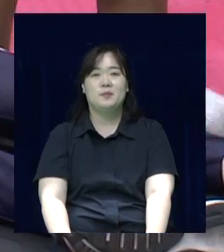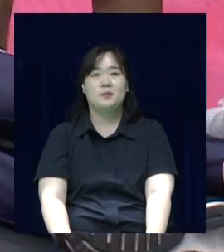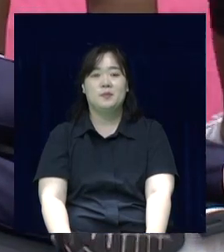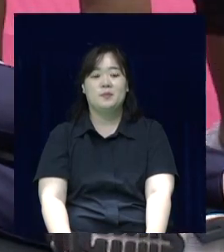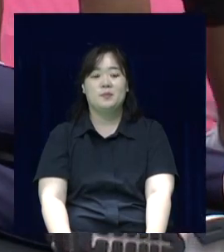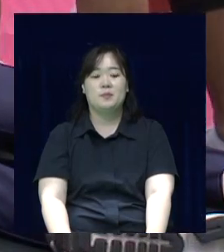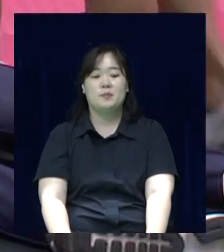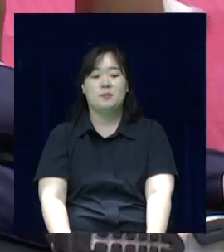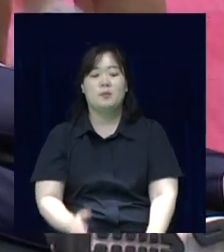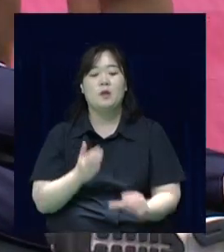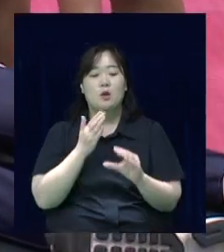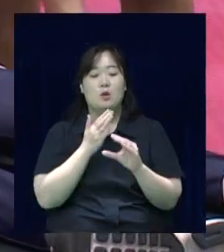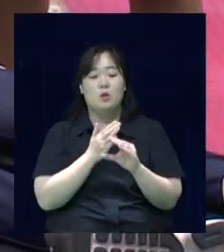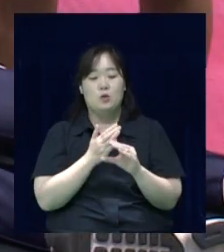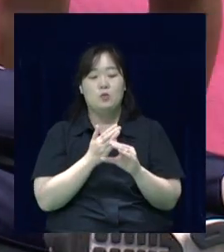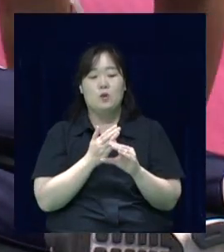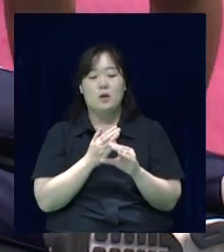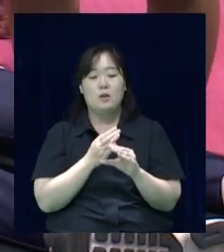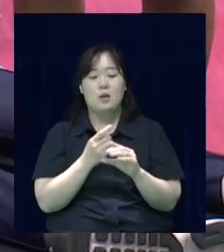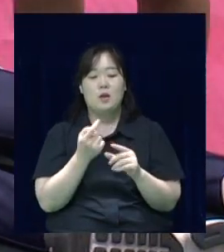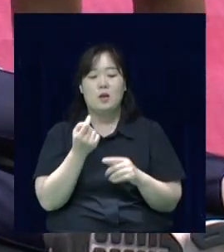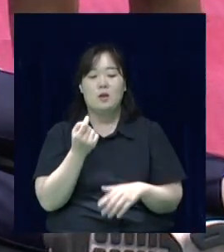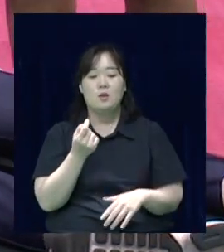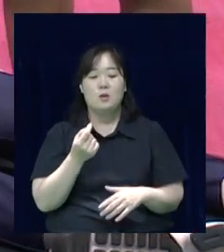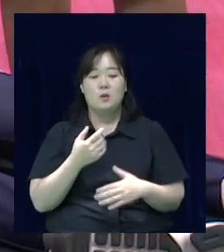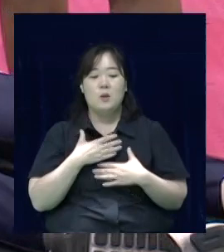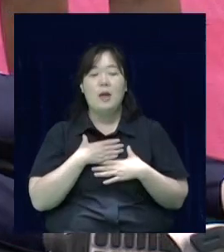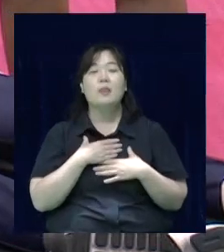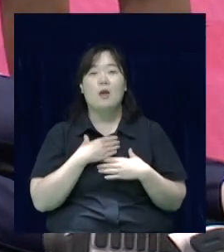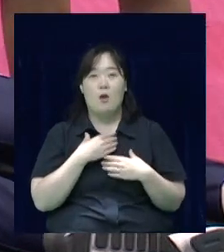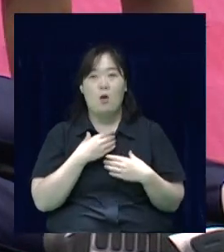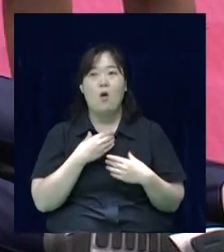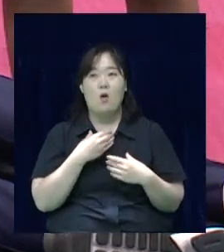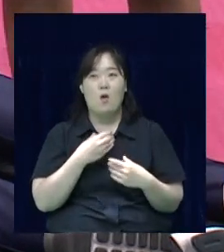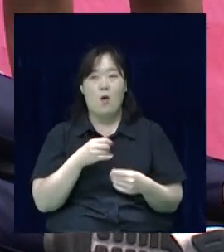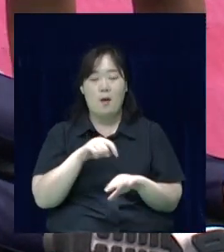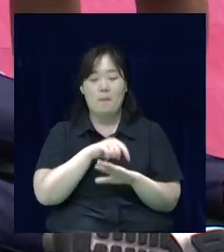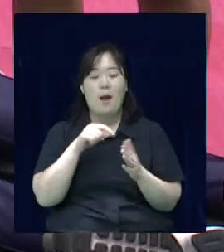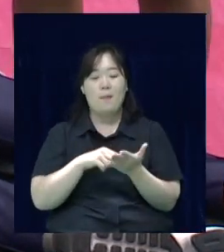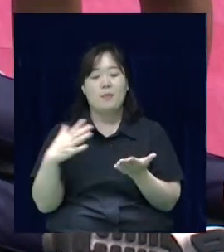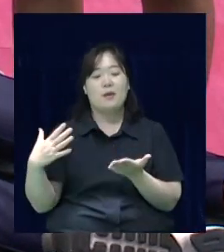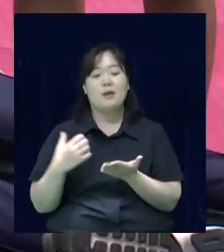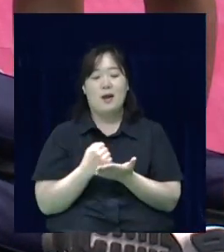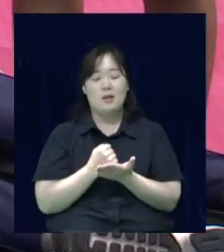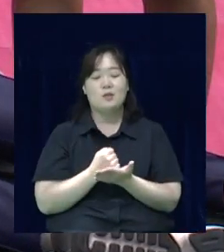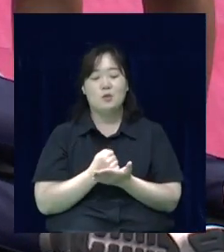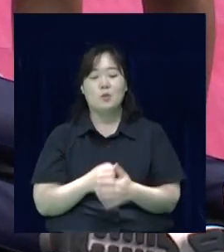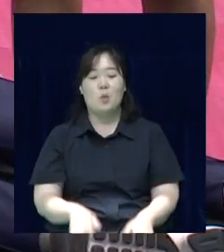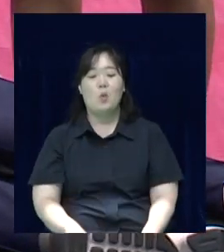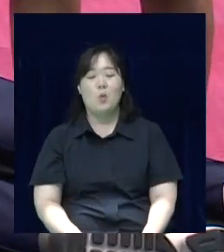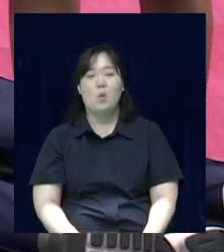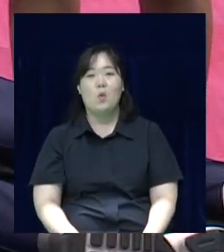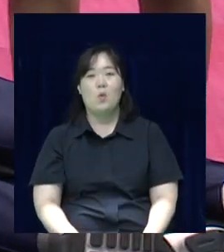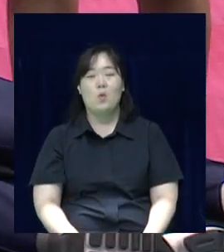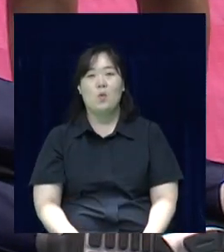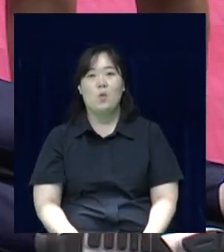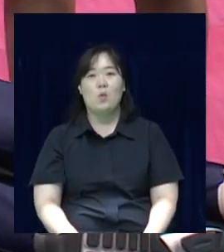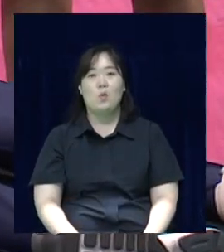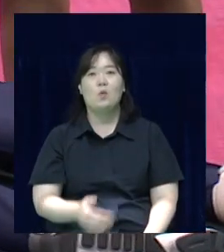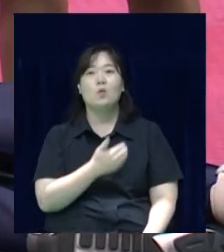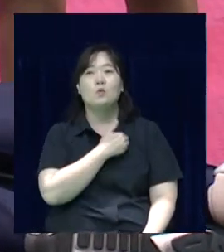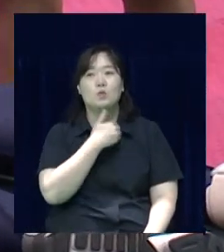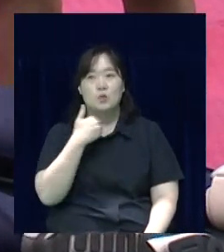충분히 좀 심호흡을 가다듬고 네. 뭐 자신만의 루틴을 지키고 있는 거죠. 네. 지금 예. 충분히